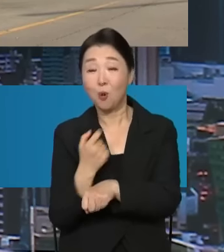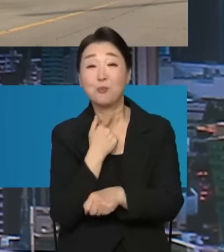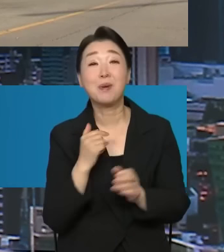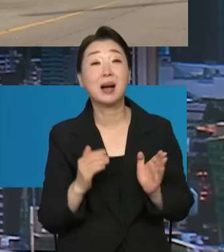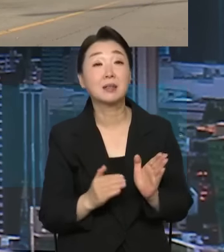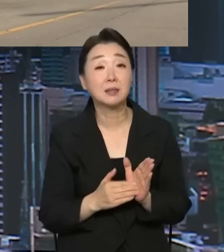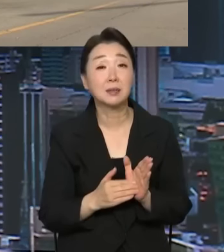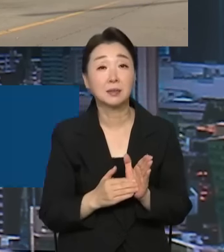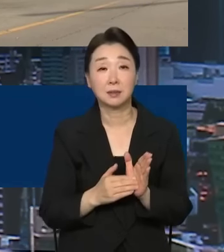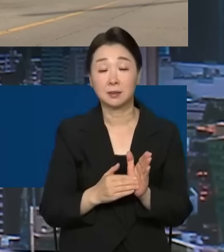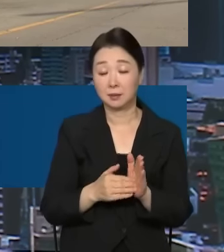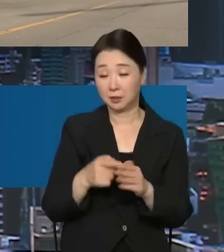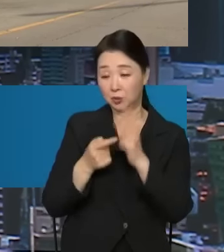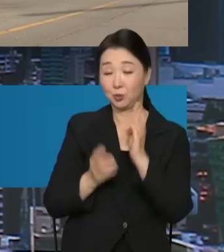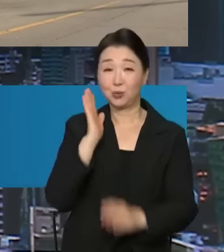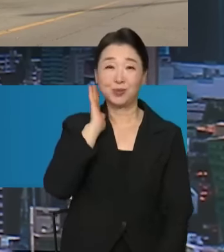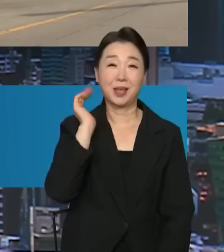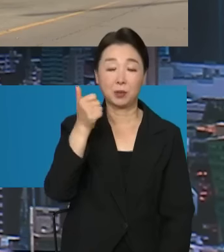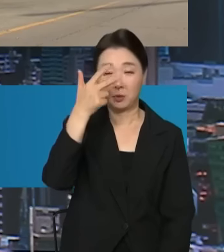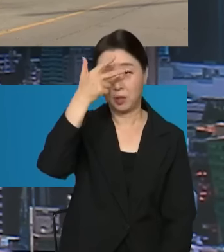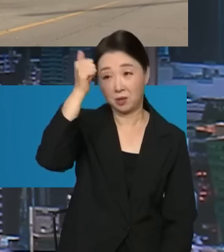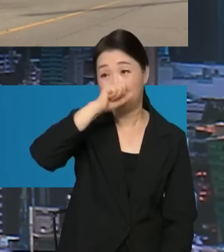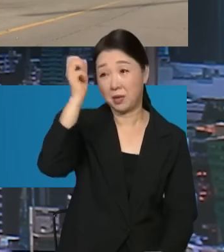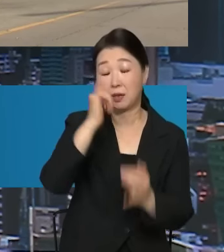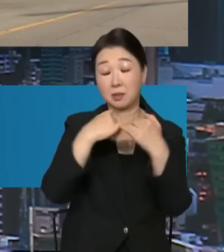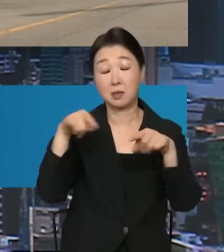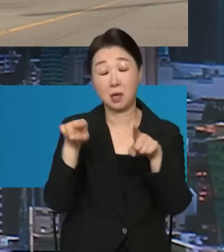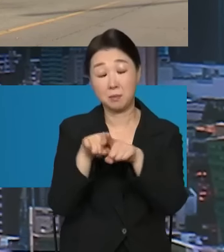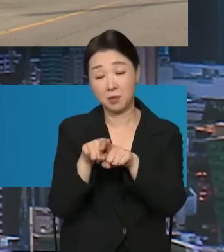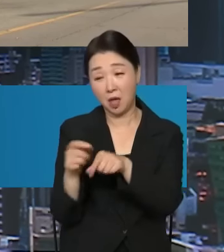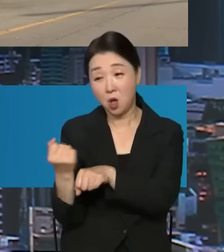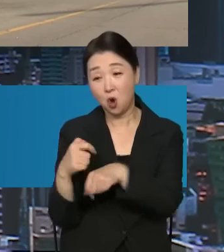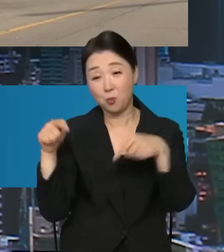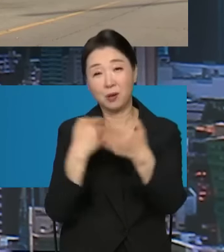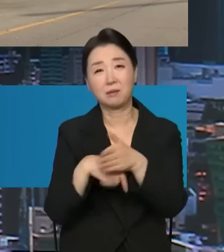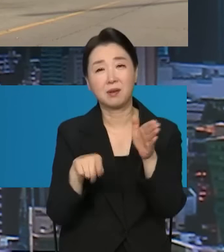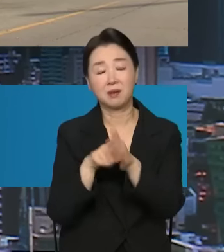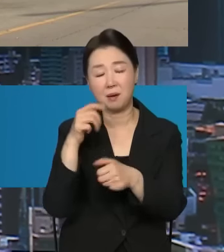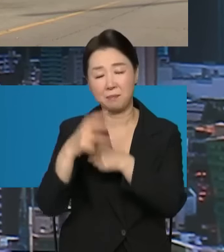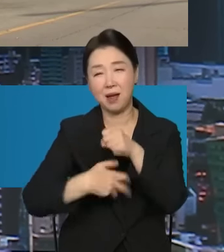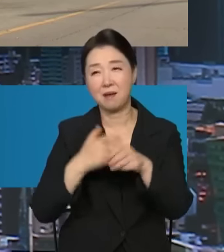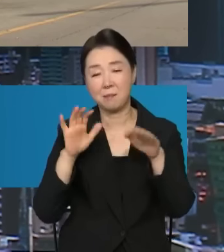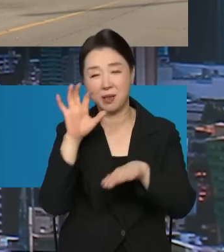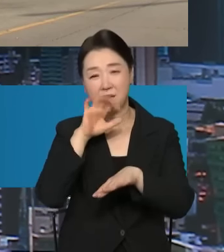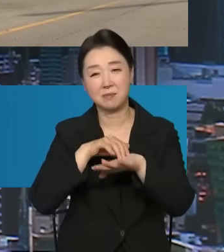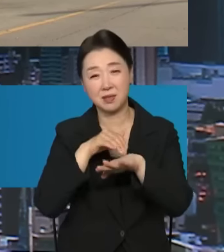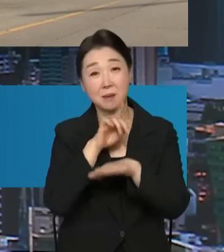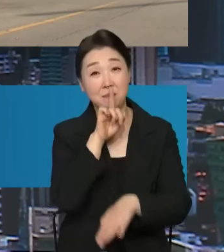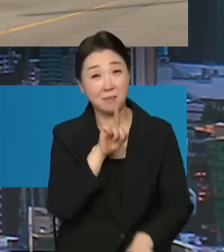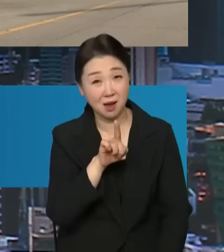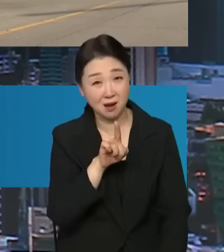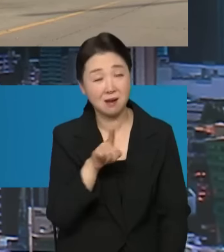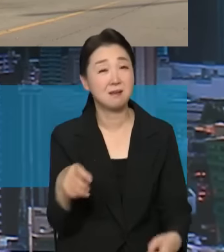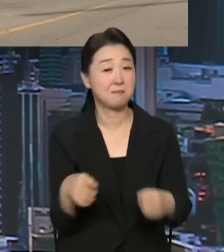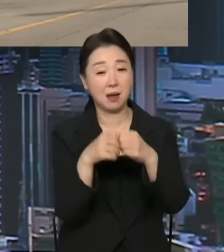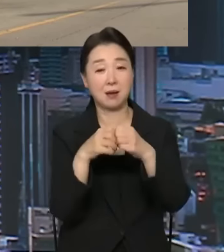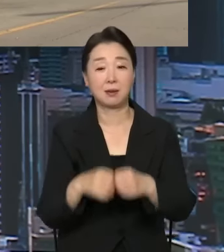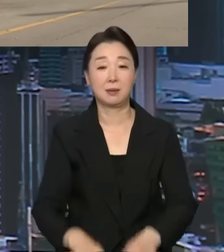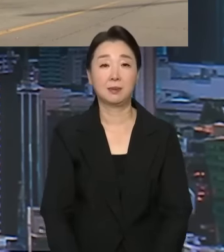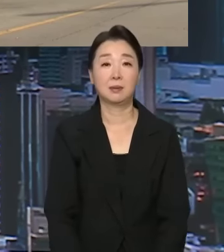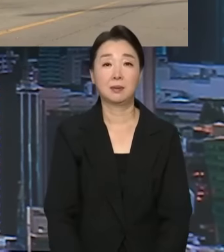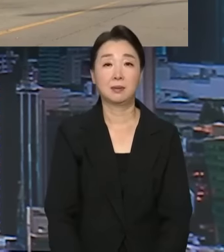대통령이 트럼프 당선인과의 골프 외교를 위해 8년 만에 연습에 나섰다는 보도가 이어지던 시점과도 겹칩니다.